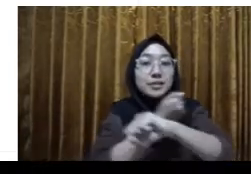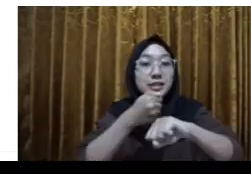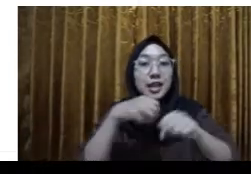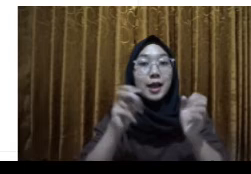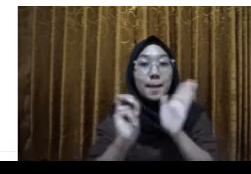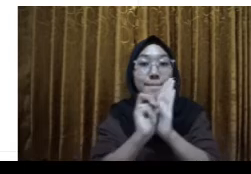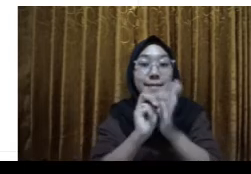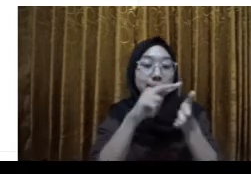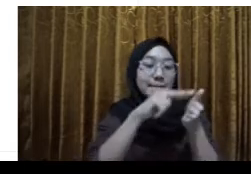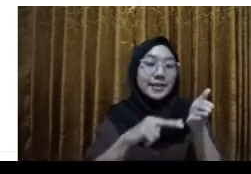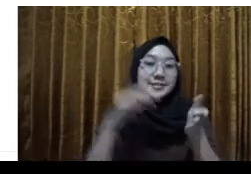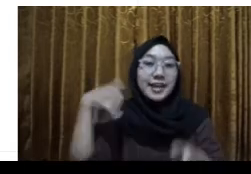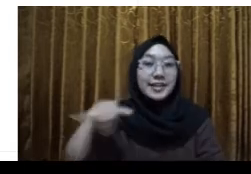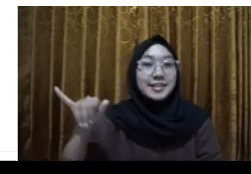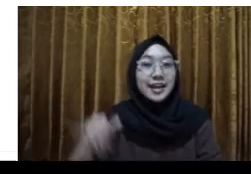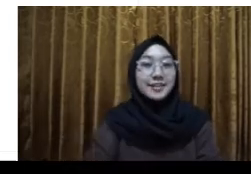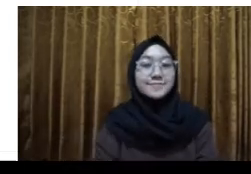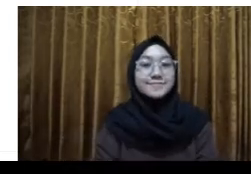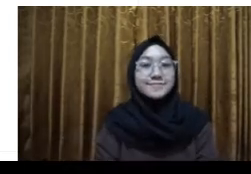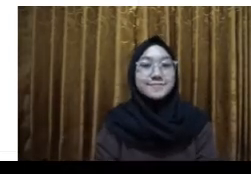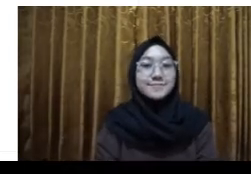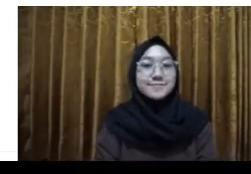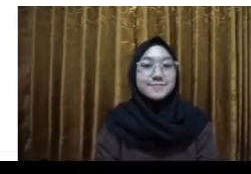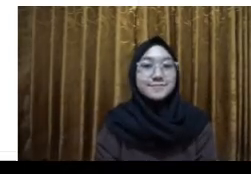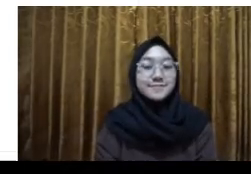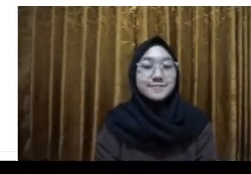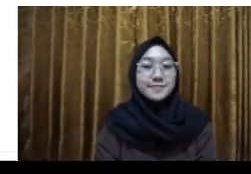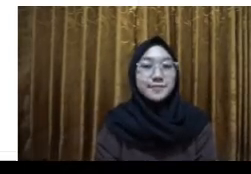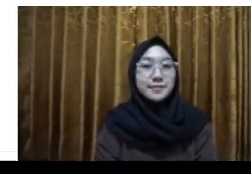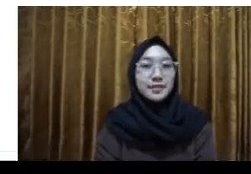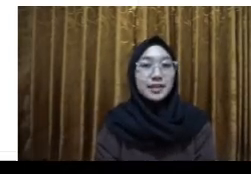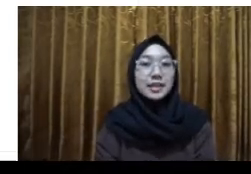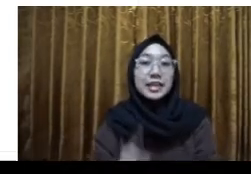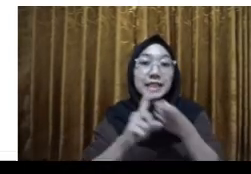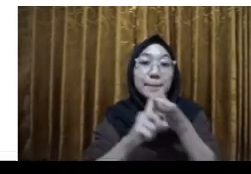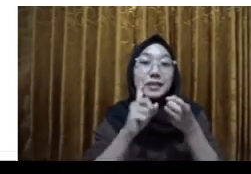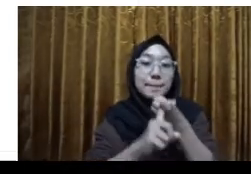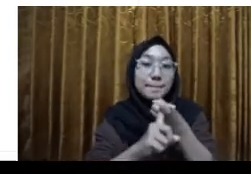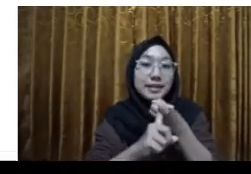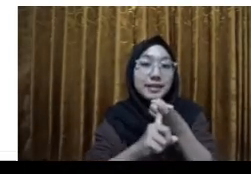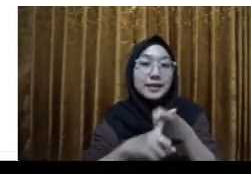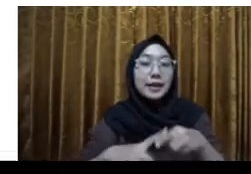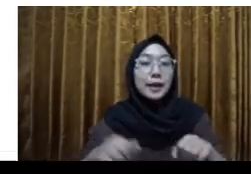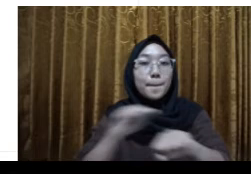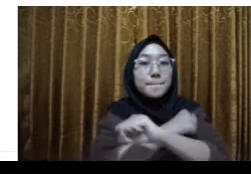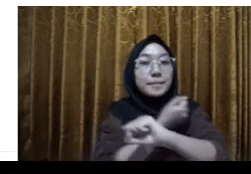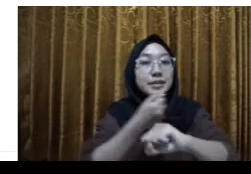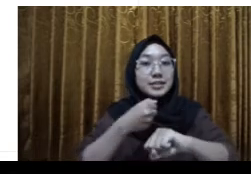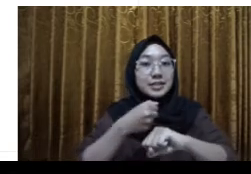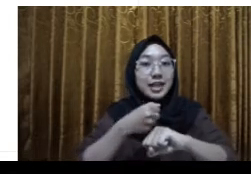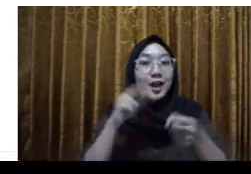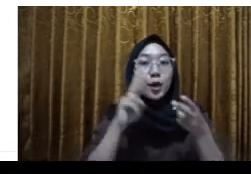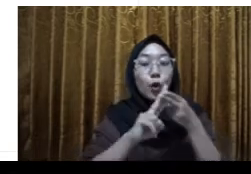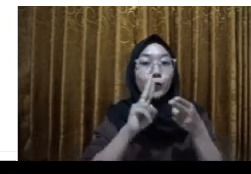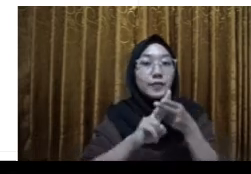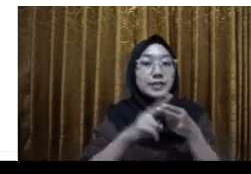begitu saja sih. Coba kalau memang teman-teman mau mencoba-coba dengan convert ke bentuk lainnya,